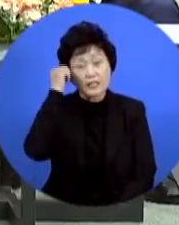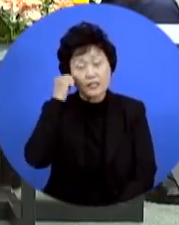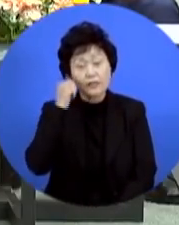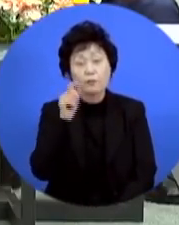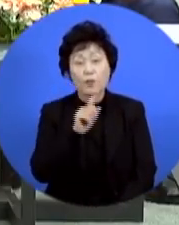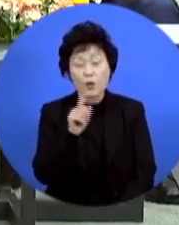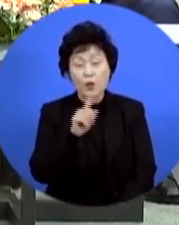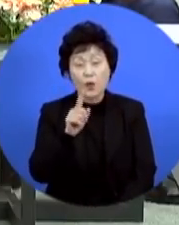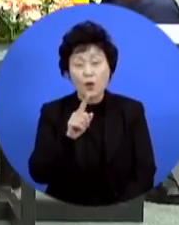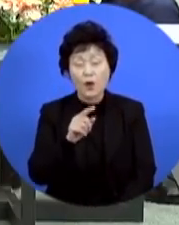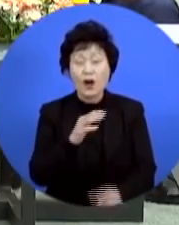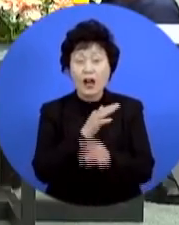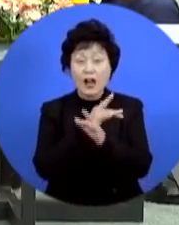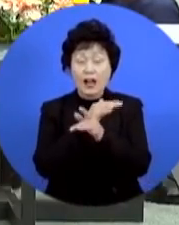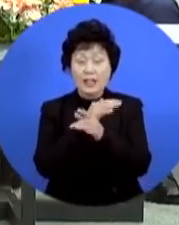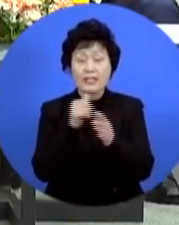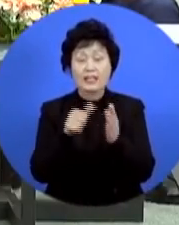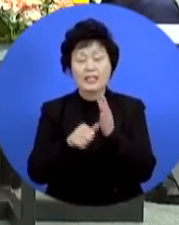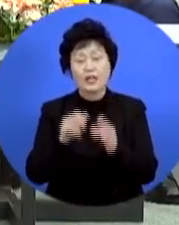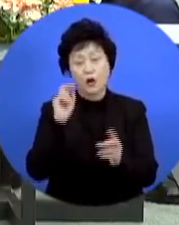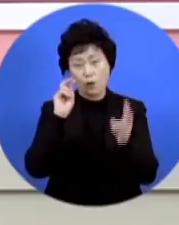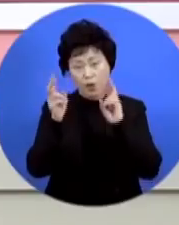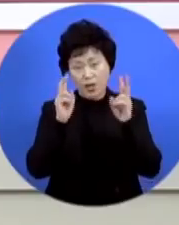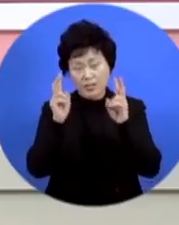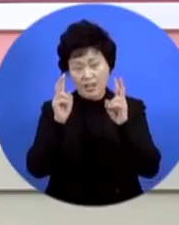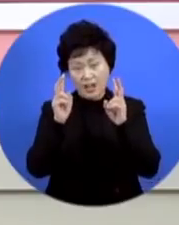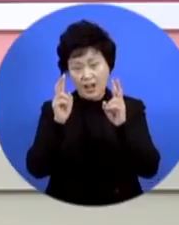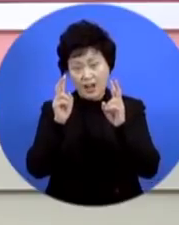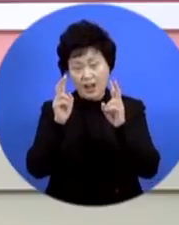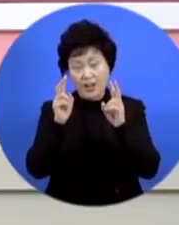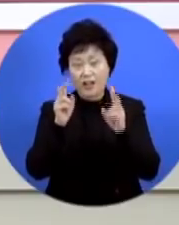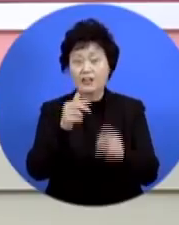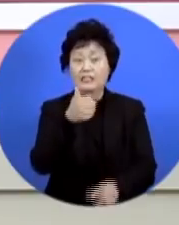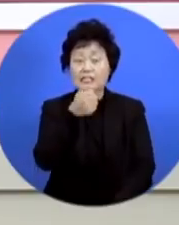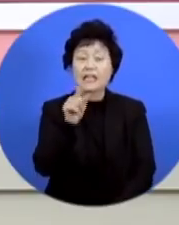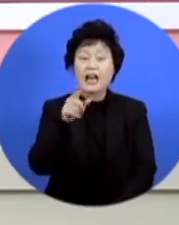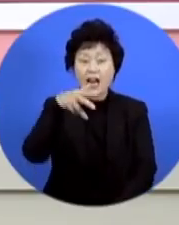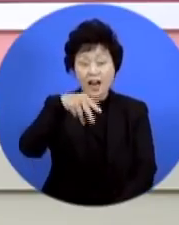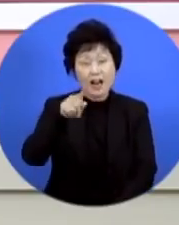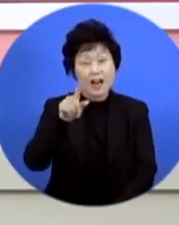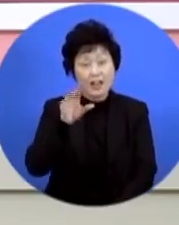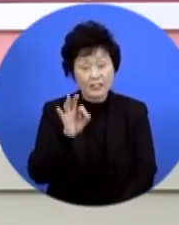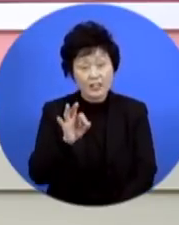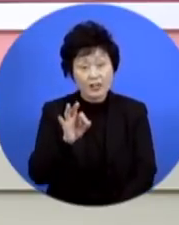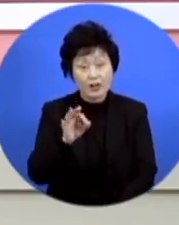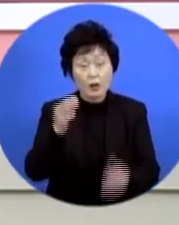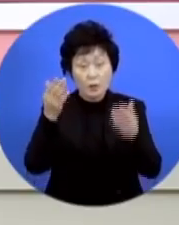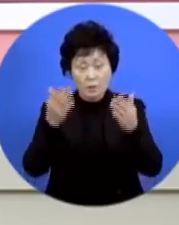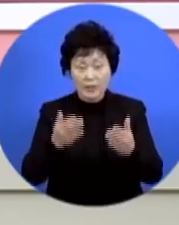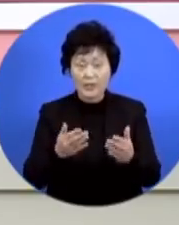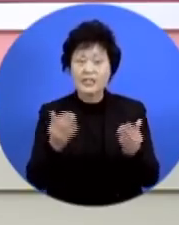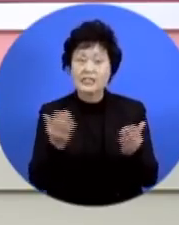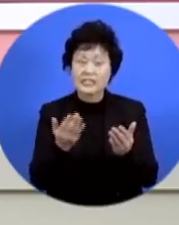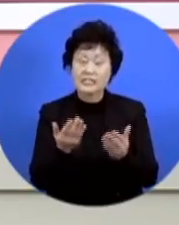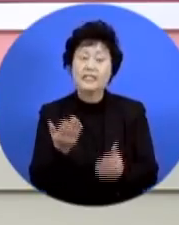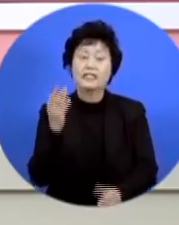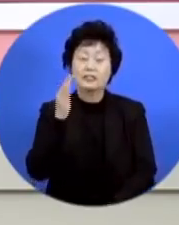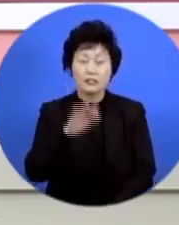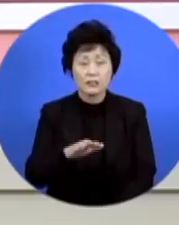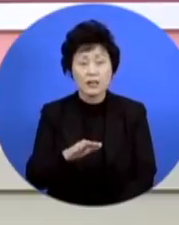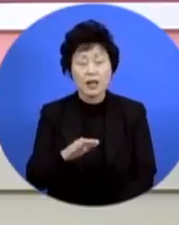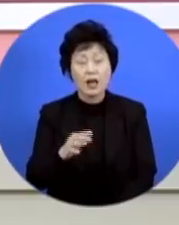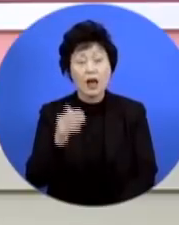장난감 회사. 회사를 하청을 받아가지고 하청에 하청을 받아가지고 나중에 알았는데 중간업자가 한 반을 떼먹었어요.